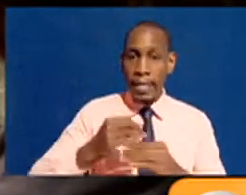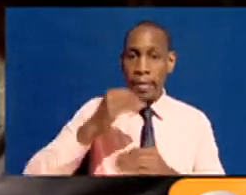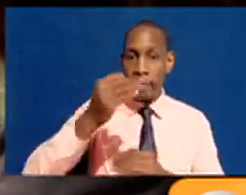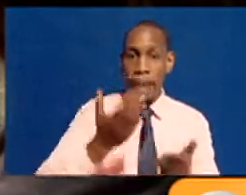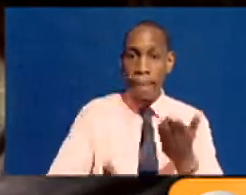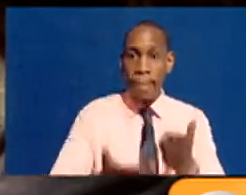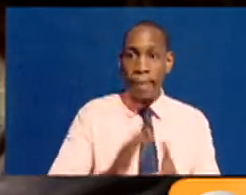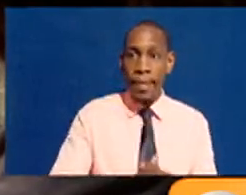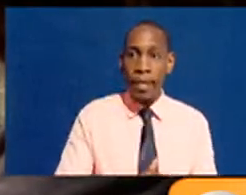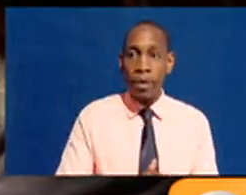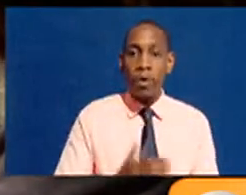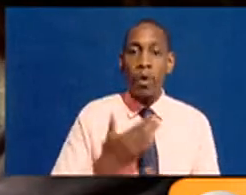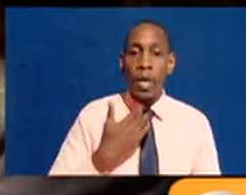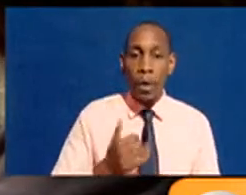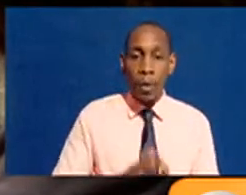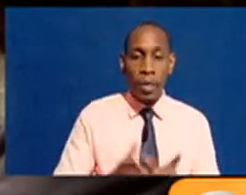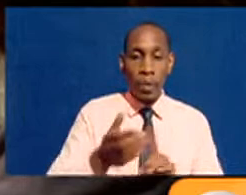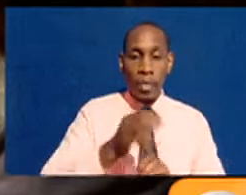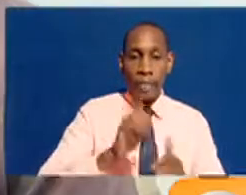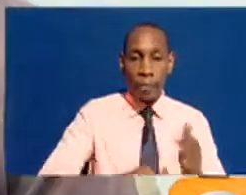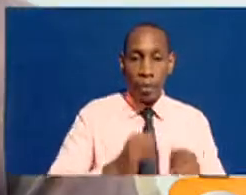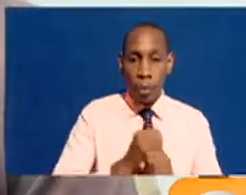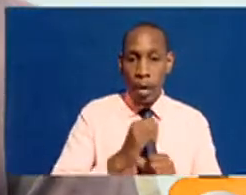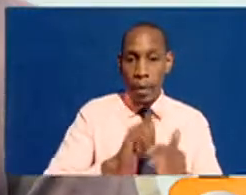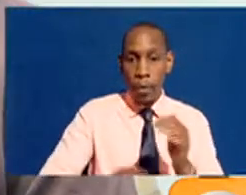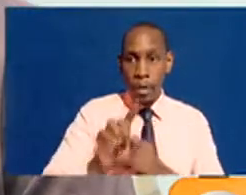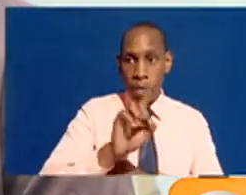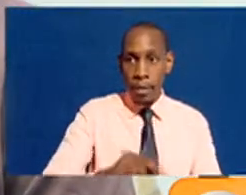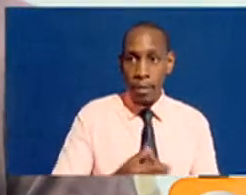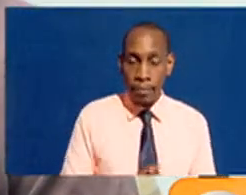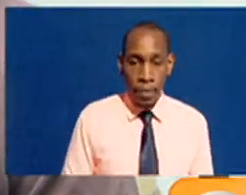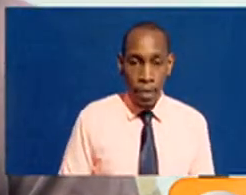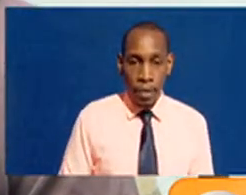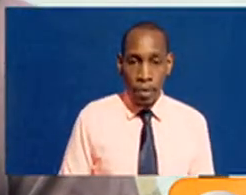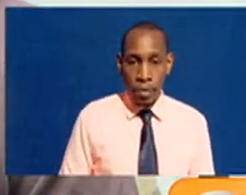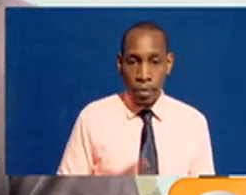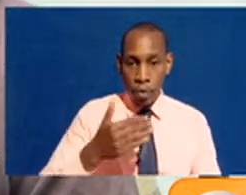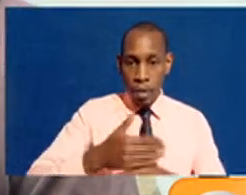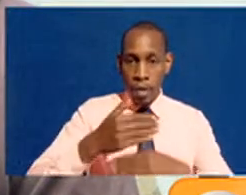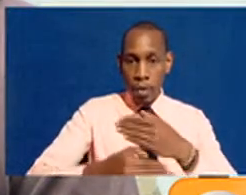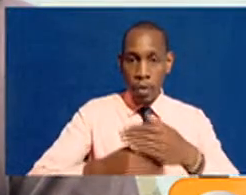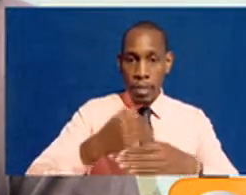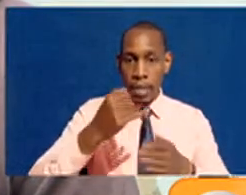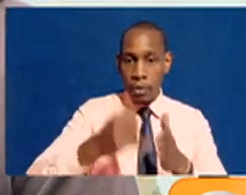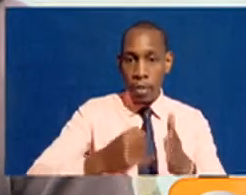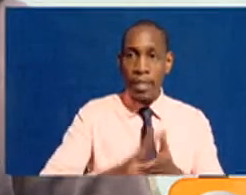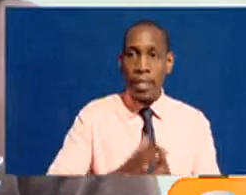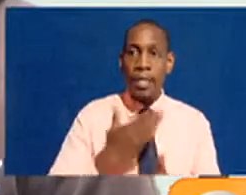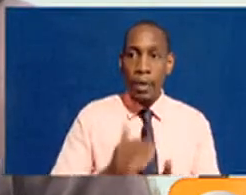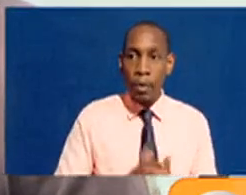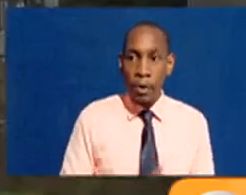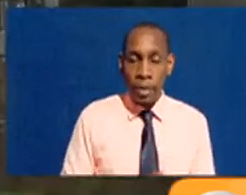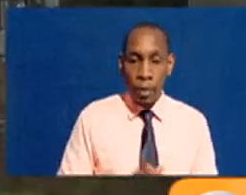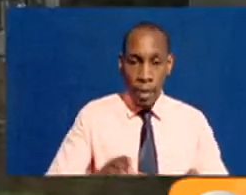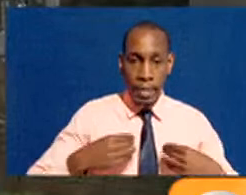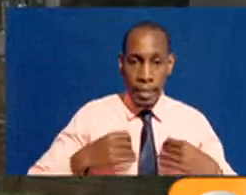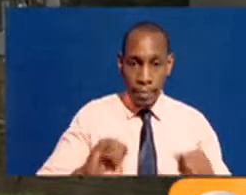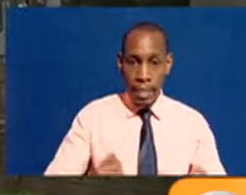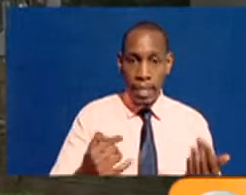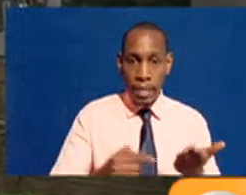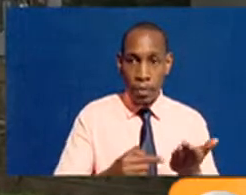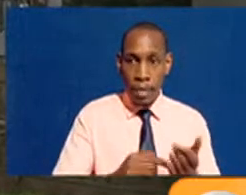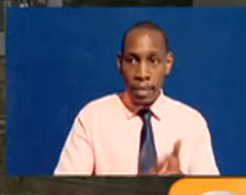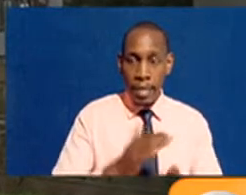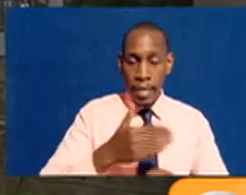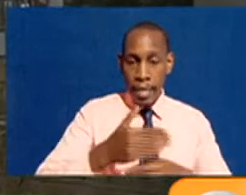pengine ungependa kumuona Patricia akiwa wapi ama akifanya nini? In construction, nataka ni impress new technology.